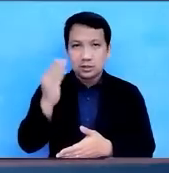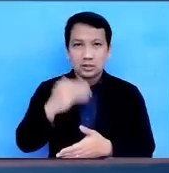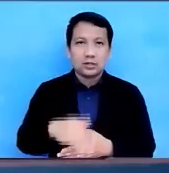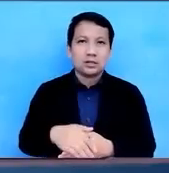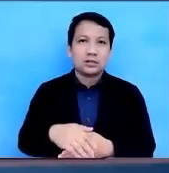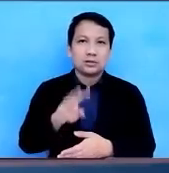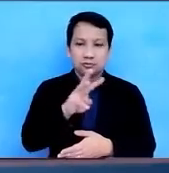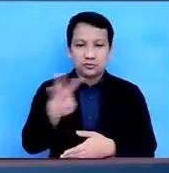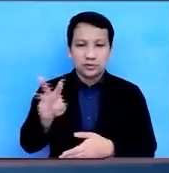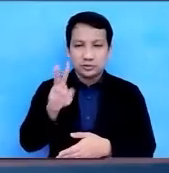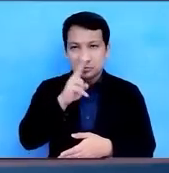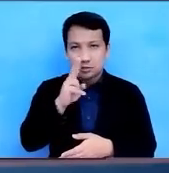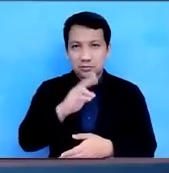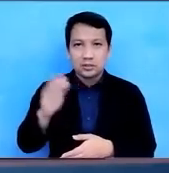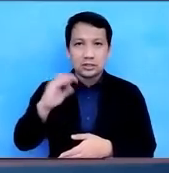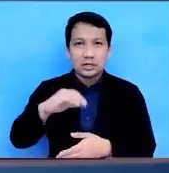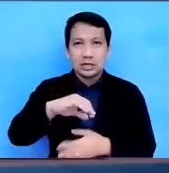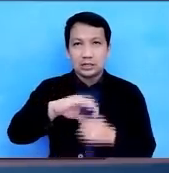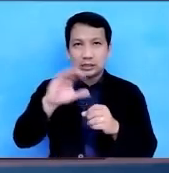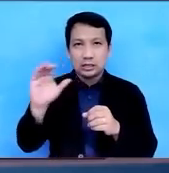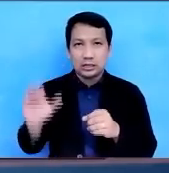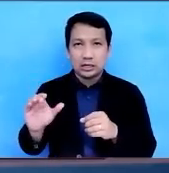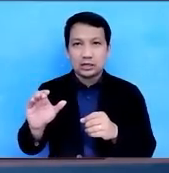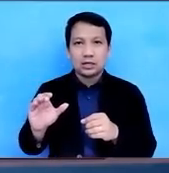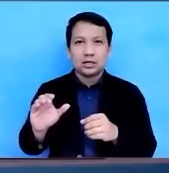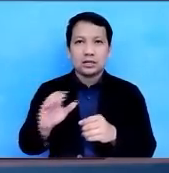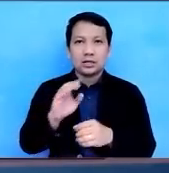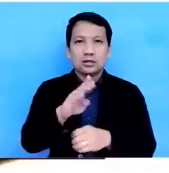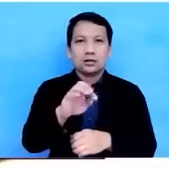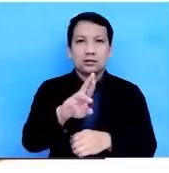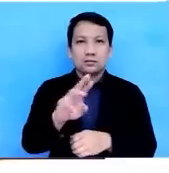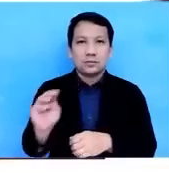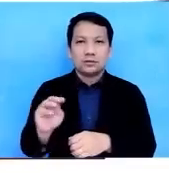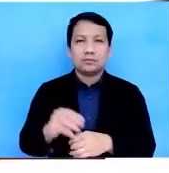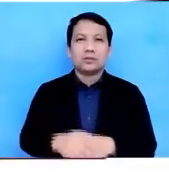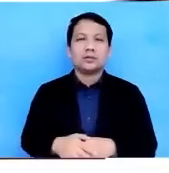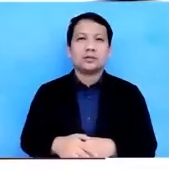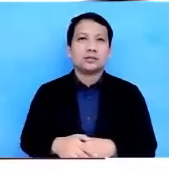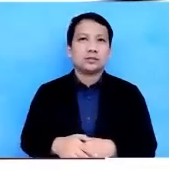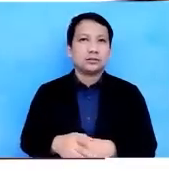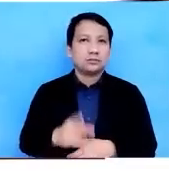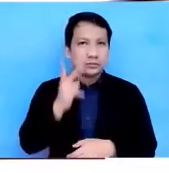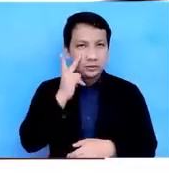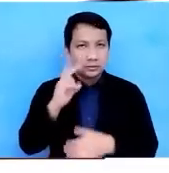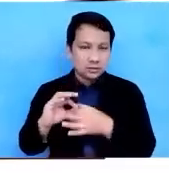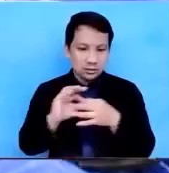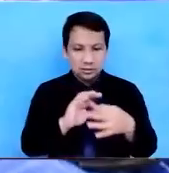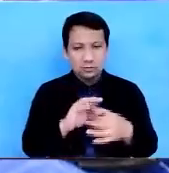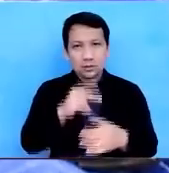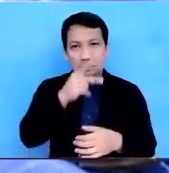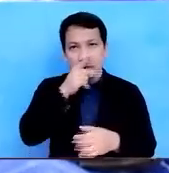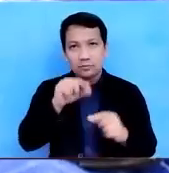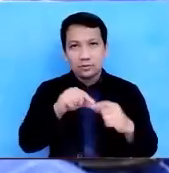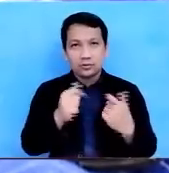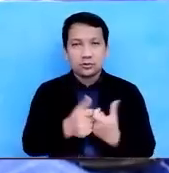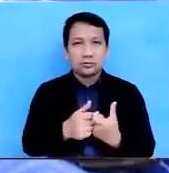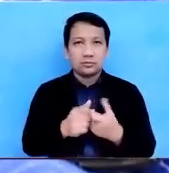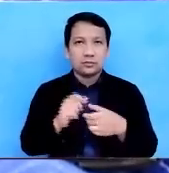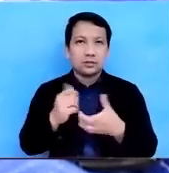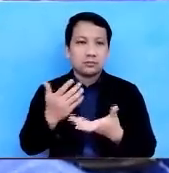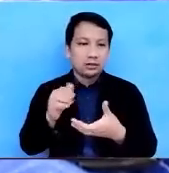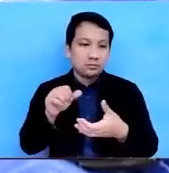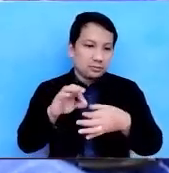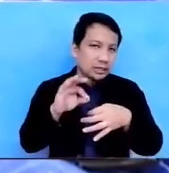Western Visayas, Caraga at ang Bangsamoro Autonomous Region. Kalimitang iniuugnay ang mga private armed group sa election-related